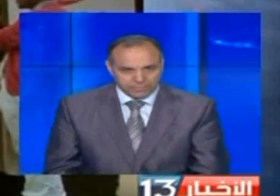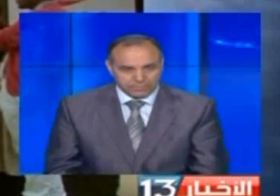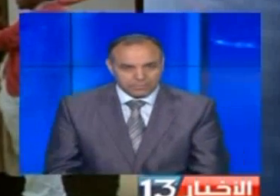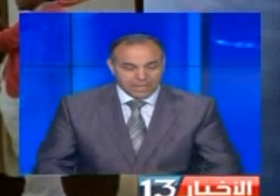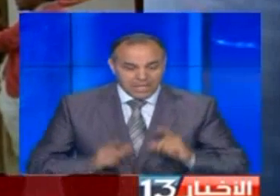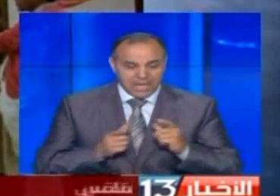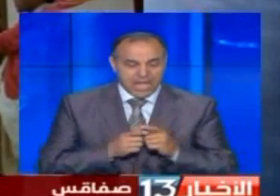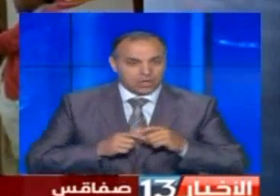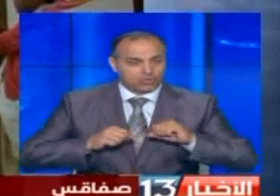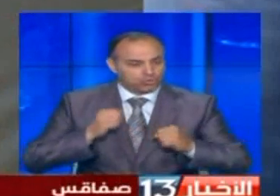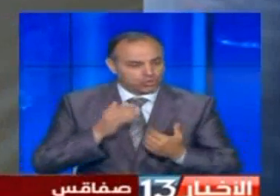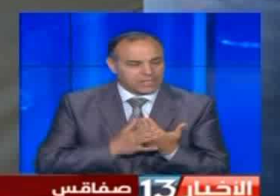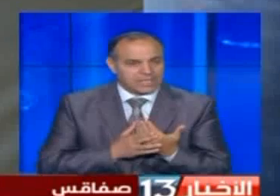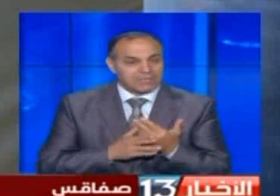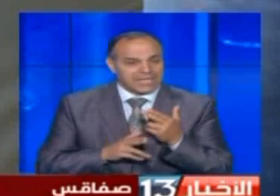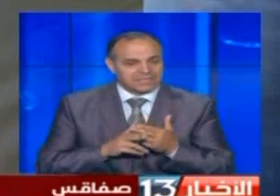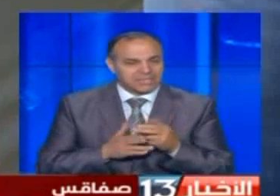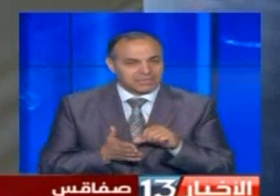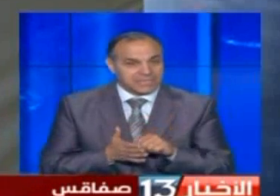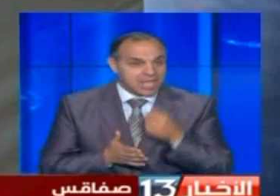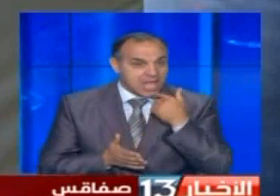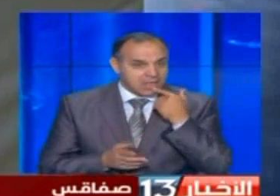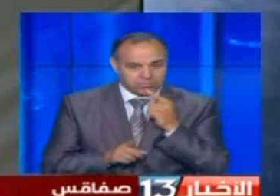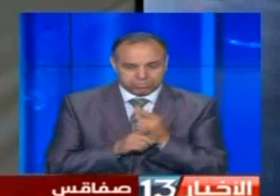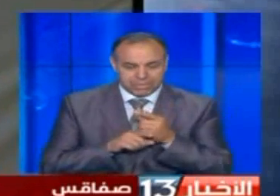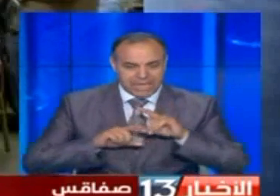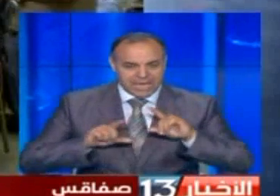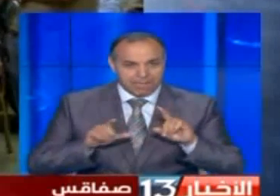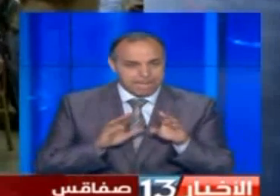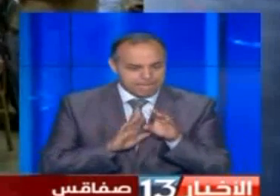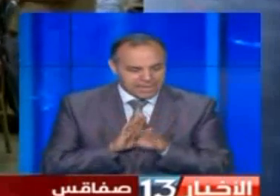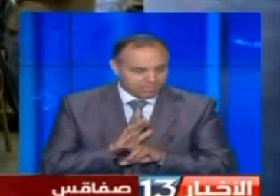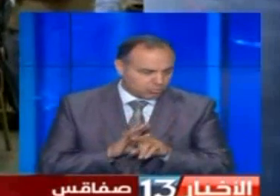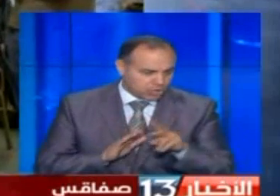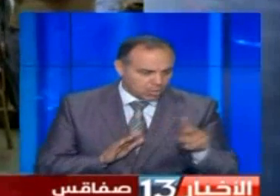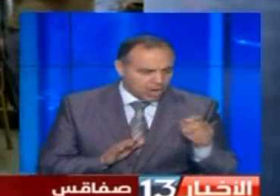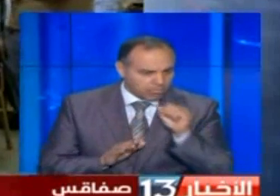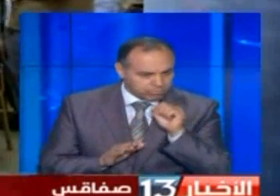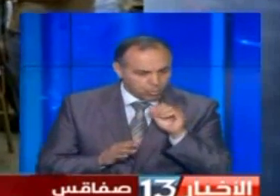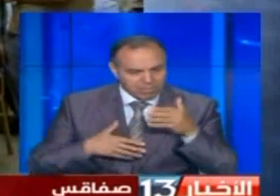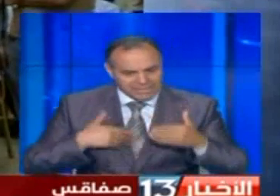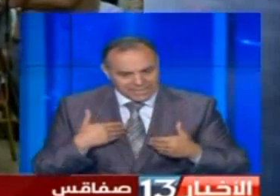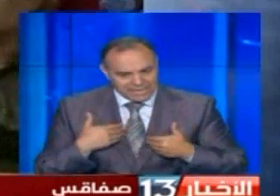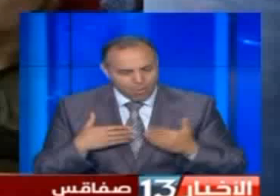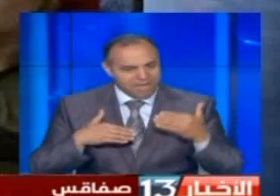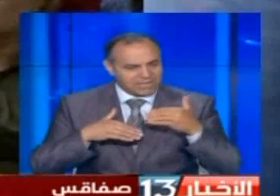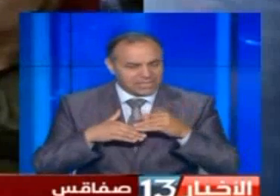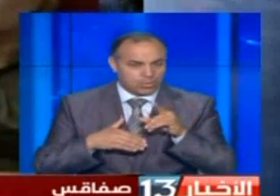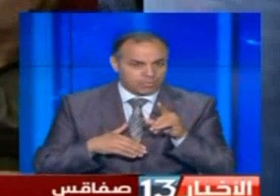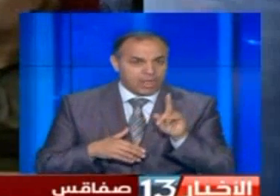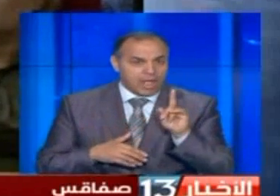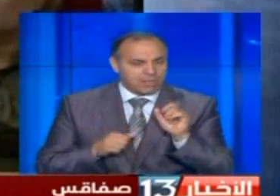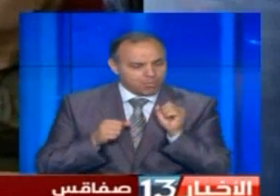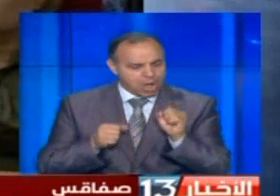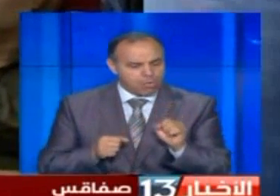الهيئة الجديدة لمهرجان المدينة بصفاقس كشفت في هذا اللقاء الإعلامي عن برنامج تنوع بين الطرب والمسرح والسمر الأدبي،